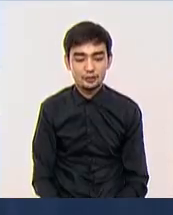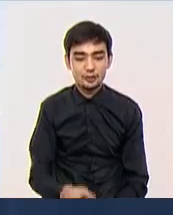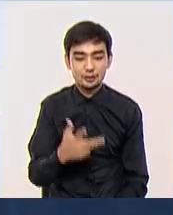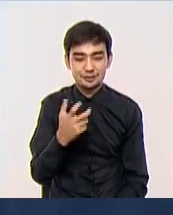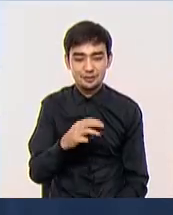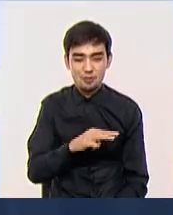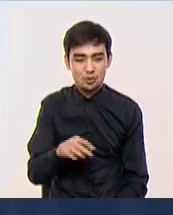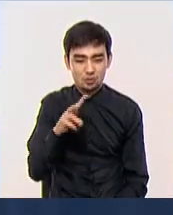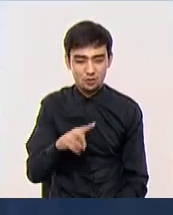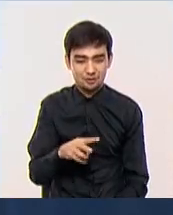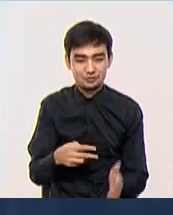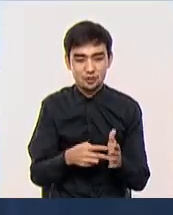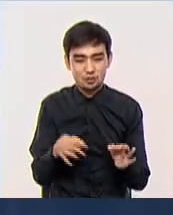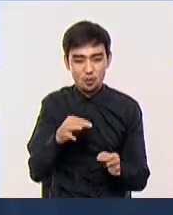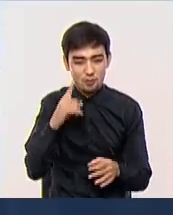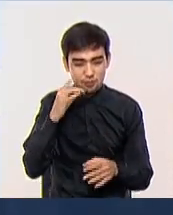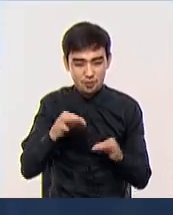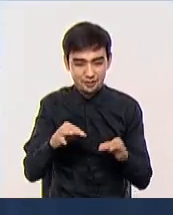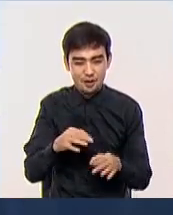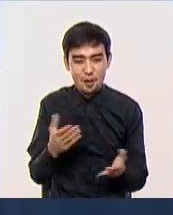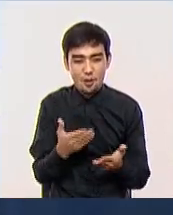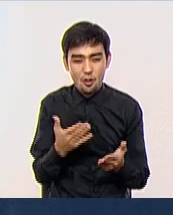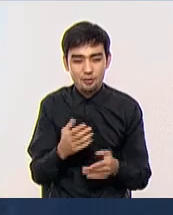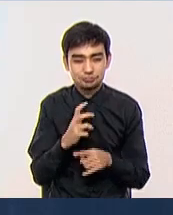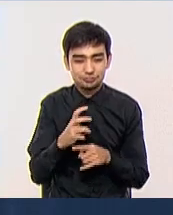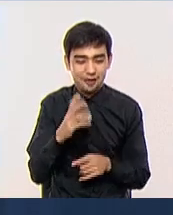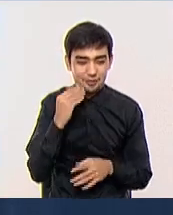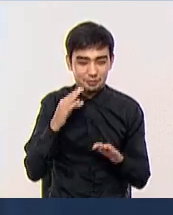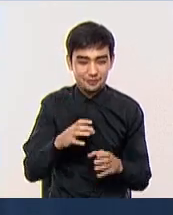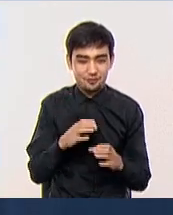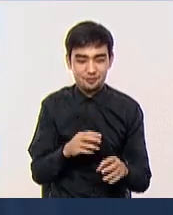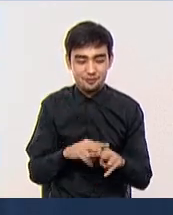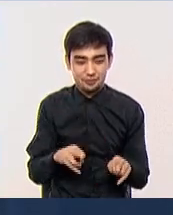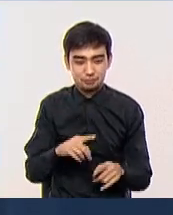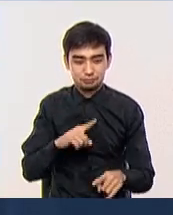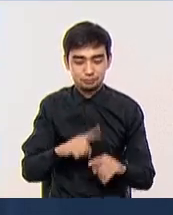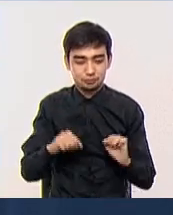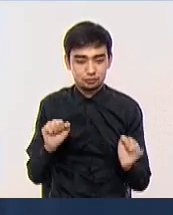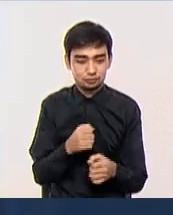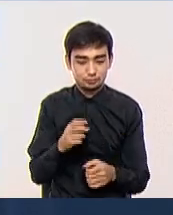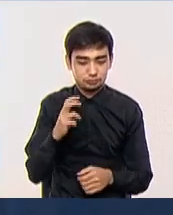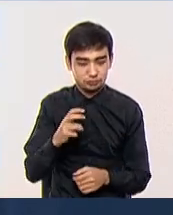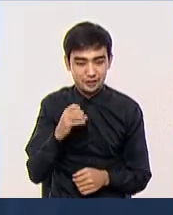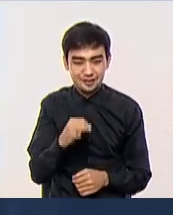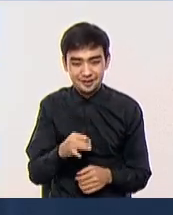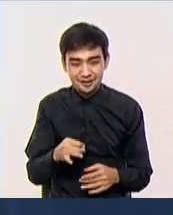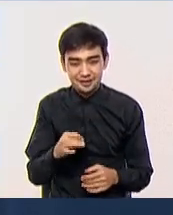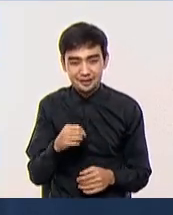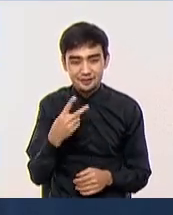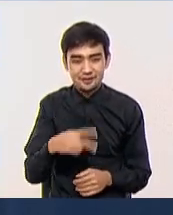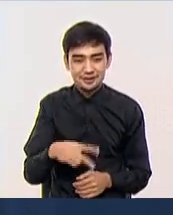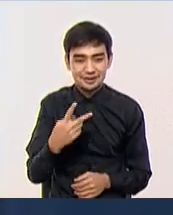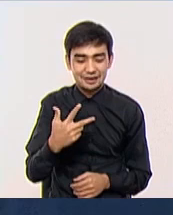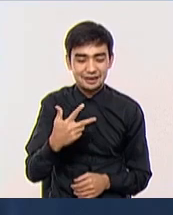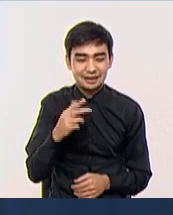300 миллионов долларов – стоимость проекта легкорельсового транспорта в Алматы. Протяженность пути скоростного трамвая по плану составит почти